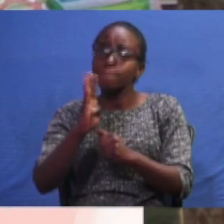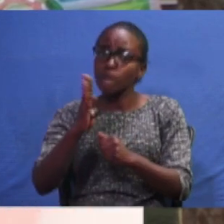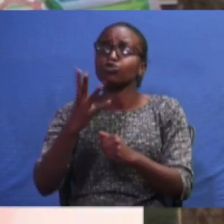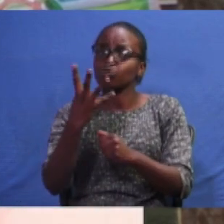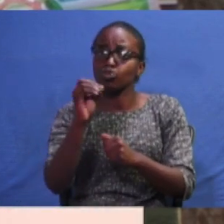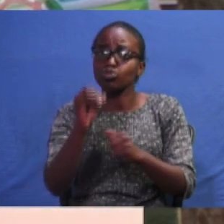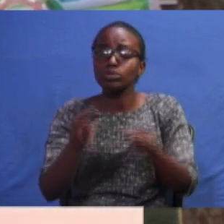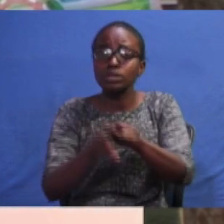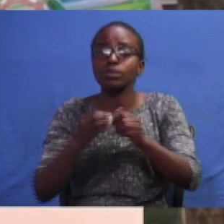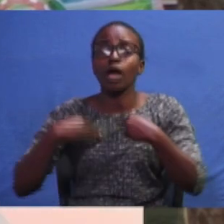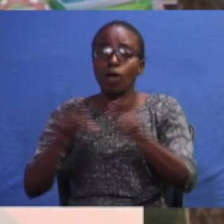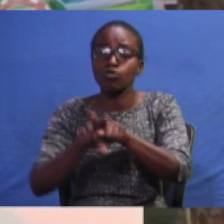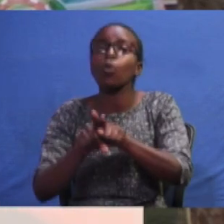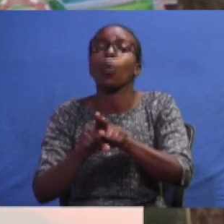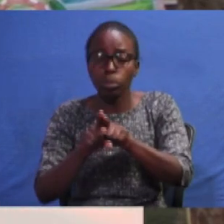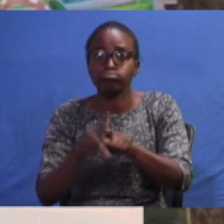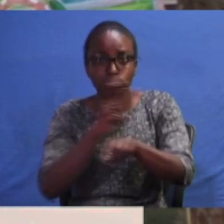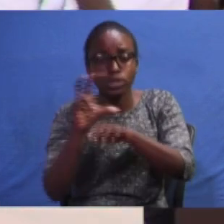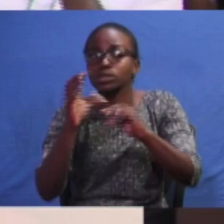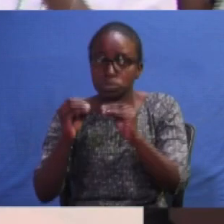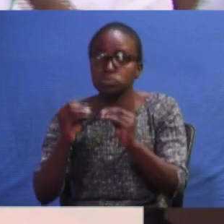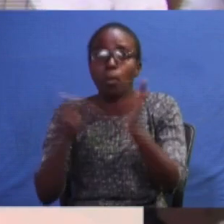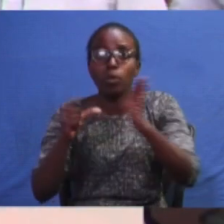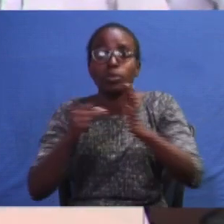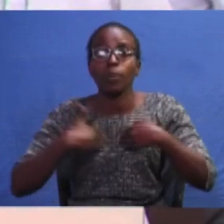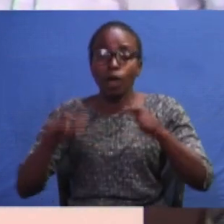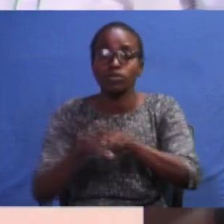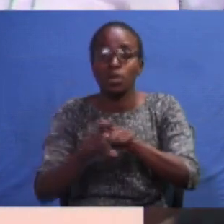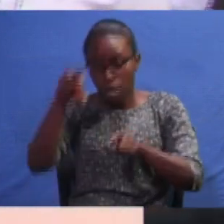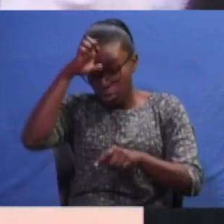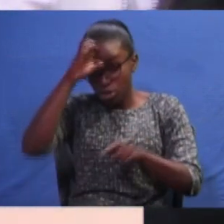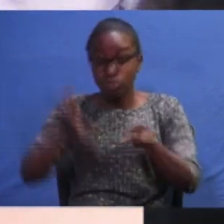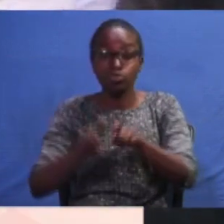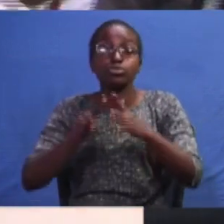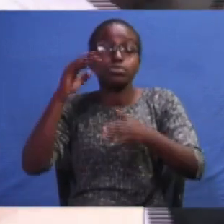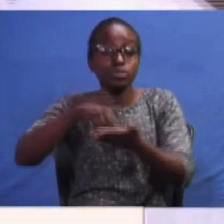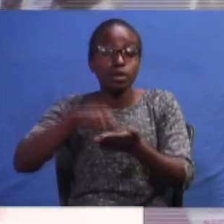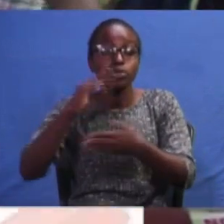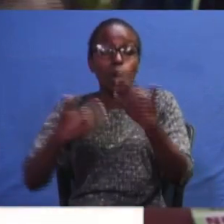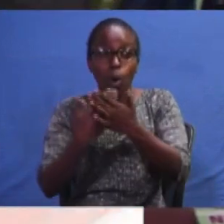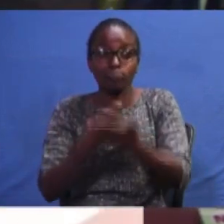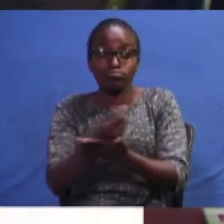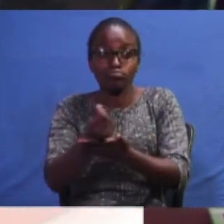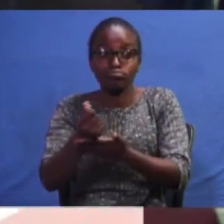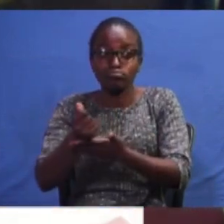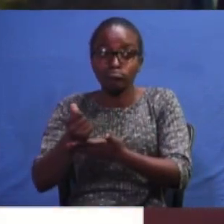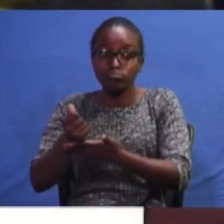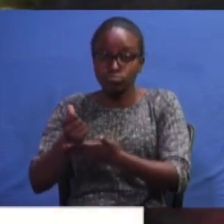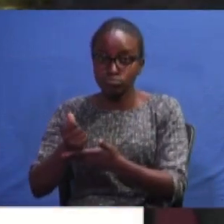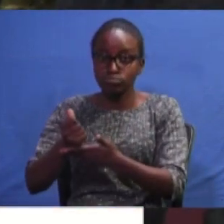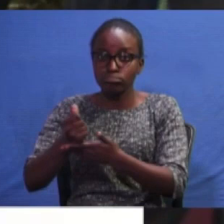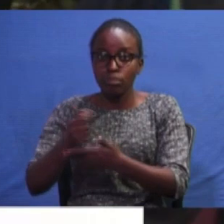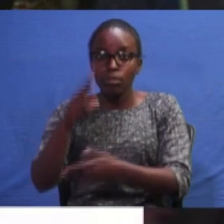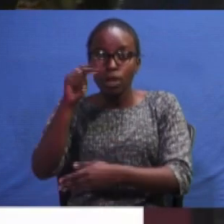na hakuna athari iliyoonekana, Wizara ya elimu ikilaumiwa kwa usimamizi mbaya wa fedha hizo. Nixon